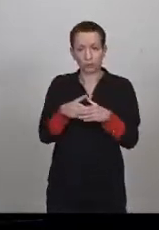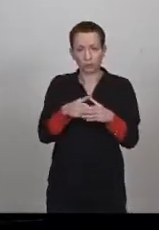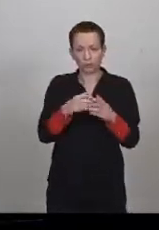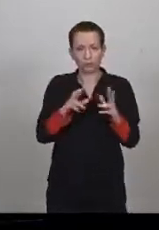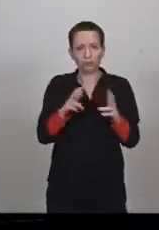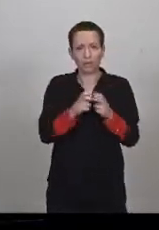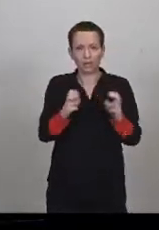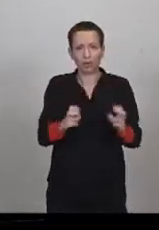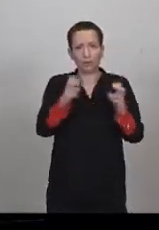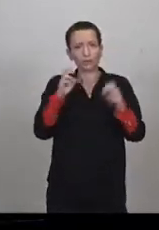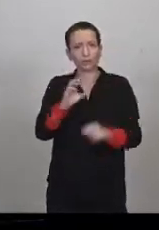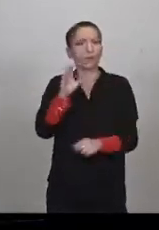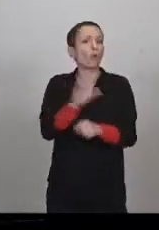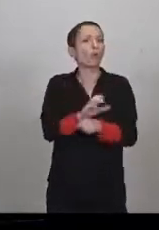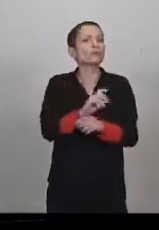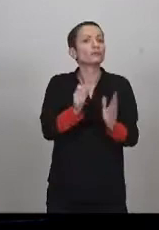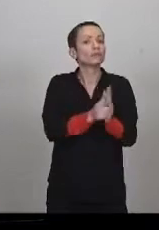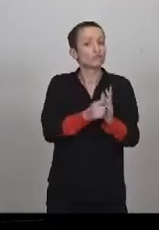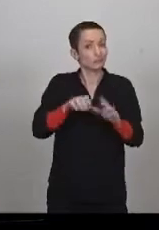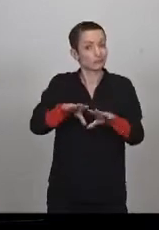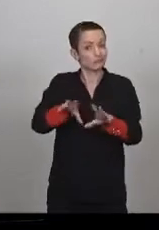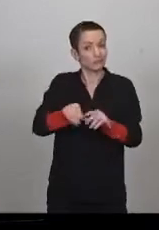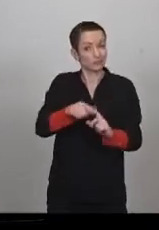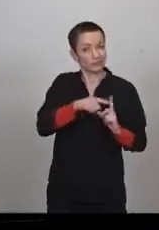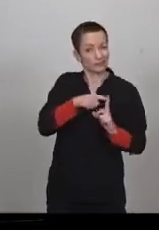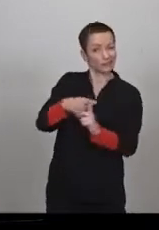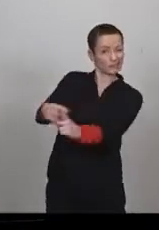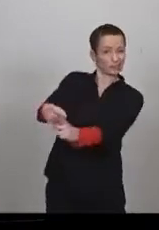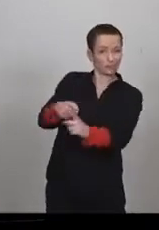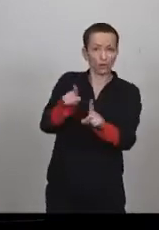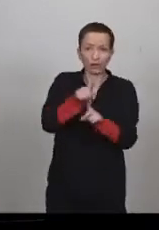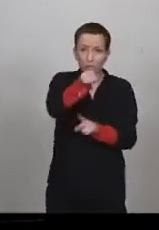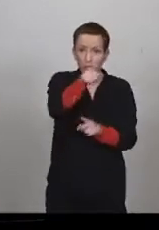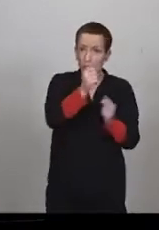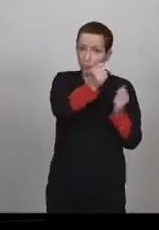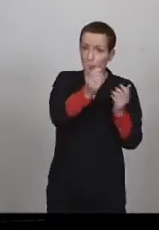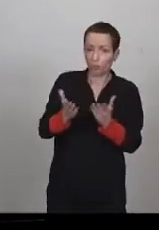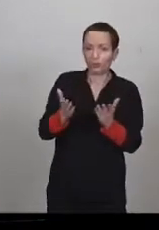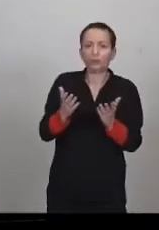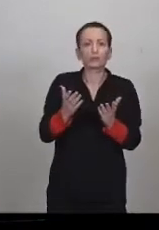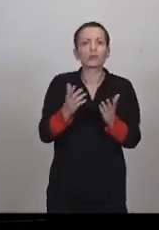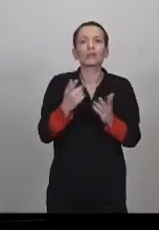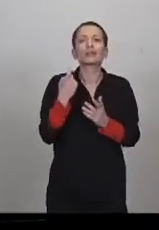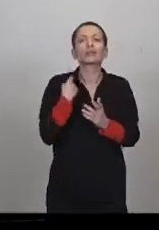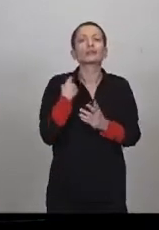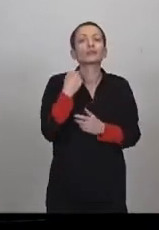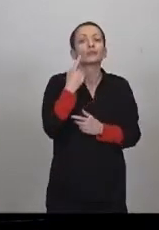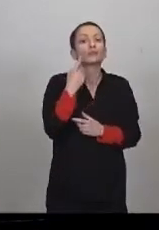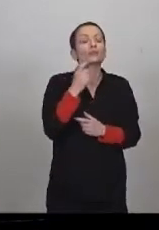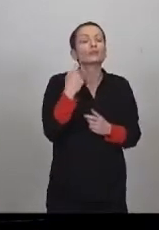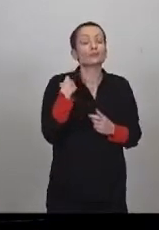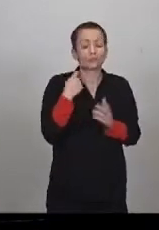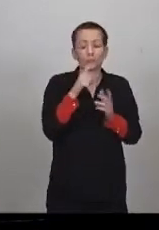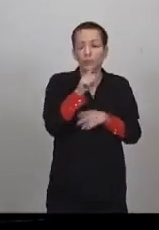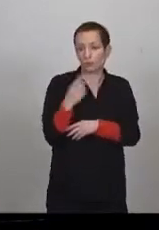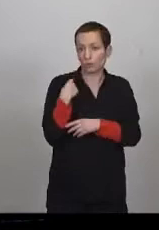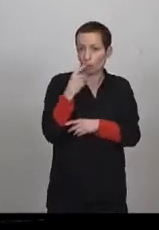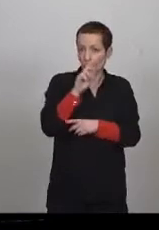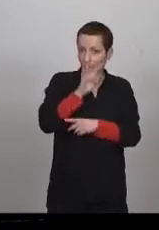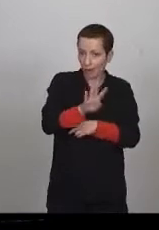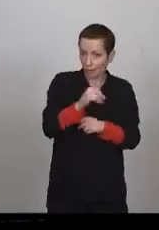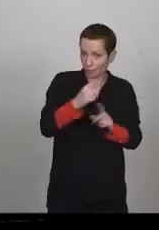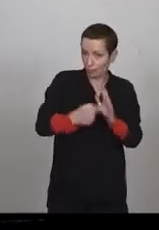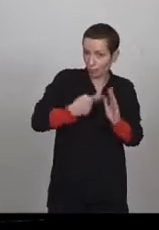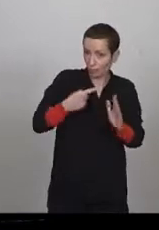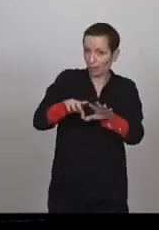des tarifs quand elle cible une catégorie de revenus telle que vous l'envisagez. Si l'on en croit la question 4, je le redis, où il est question des familles